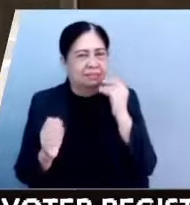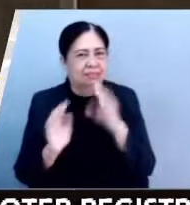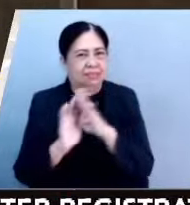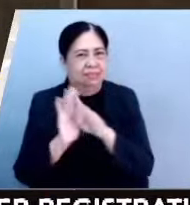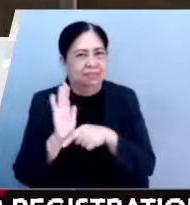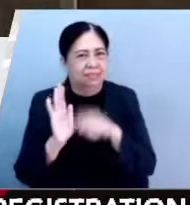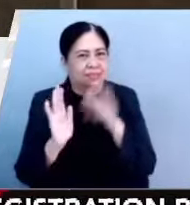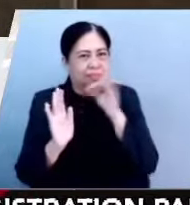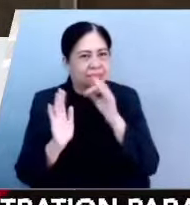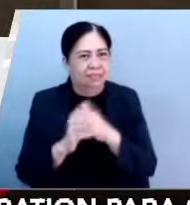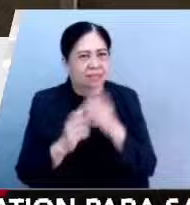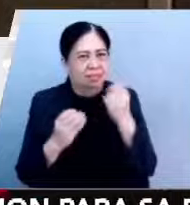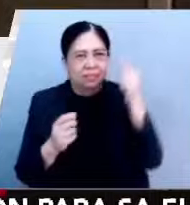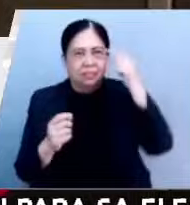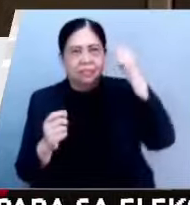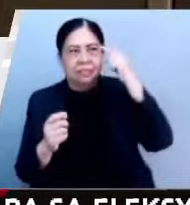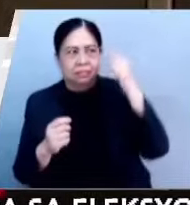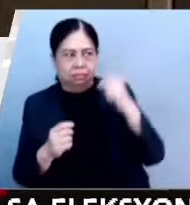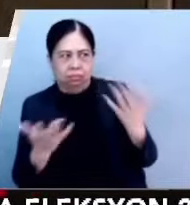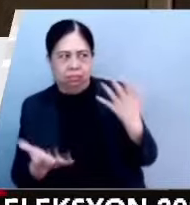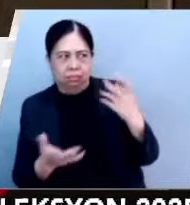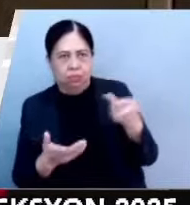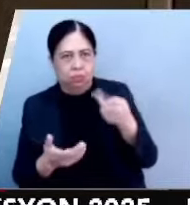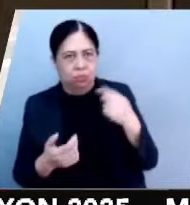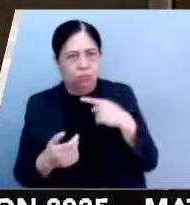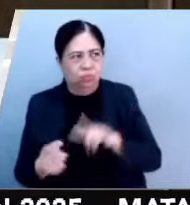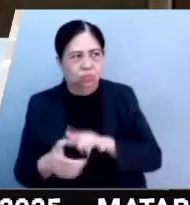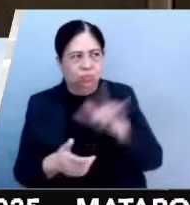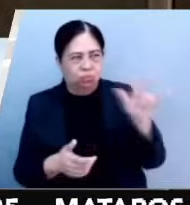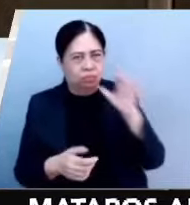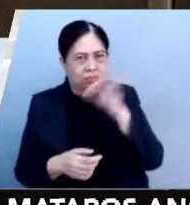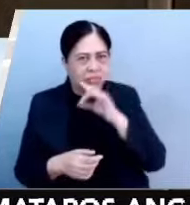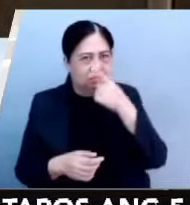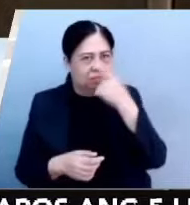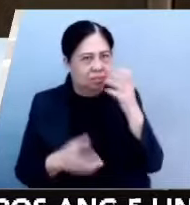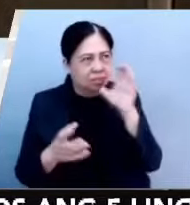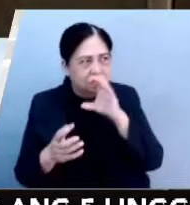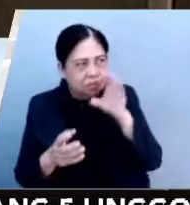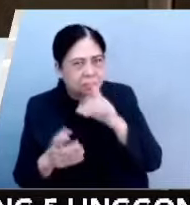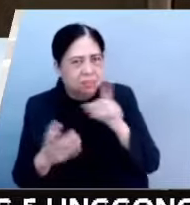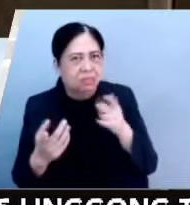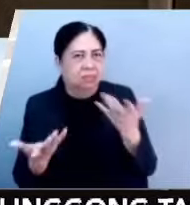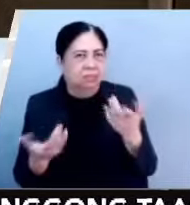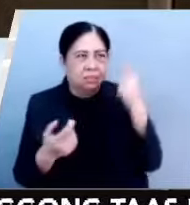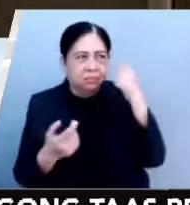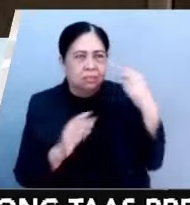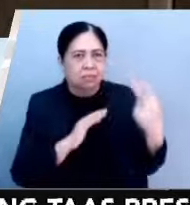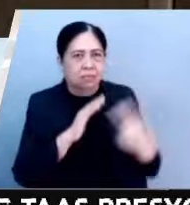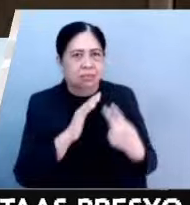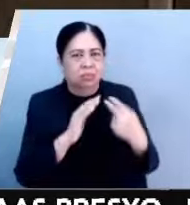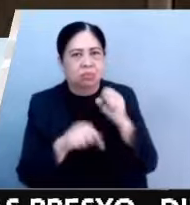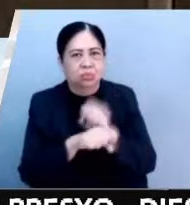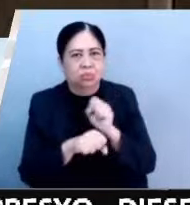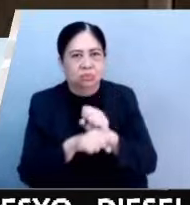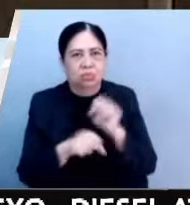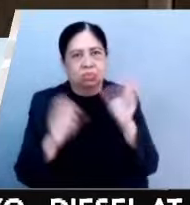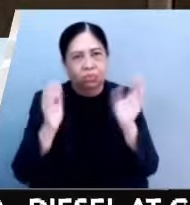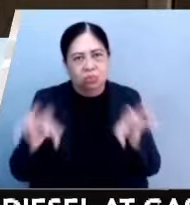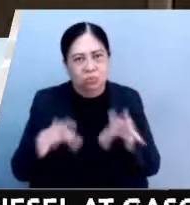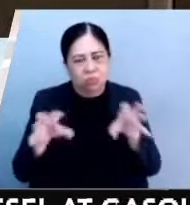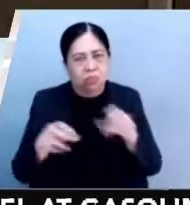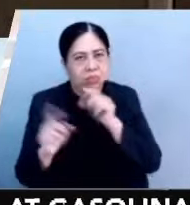mga mindset kasi na ibang lahi nagpupunta lang yung mga Pilipino Do para agad tingin nila trabahador hindi sila nagpupunta